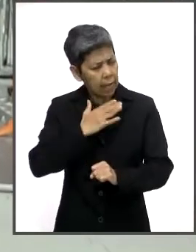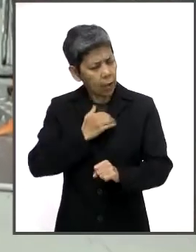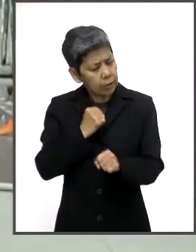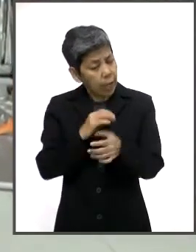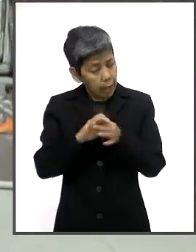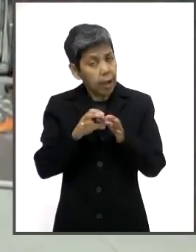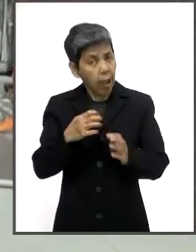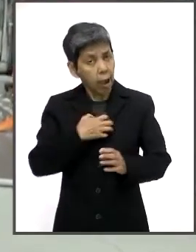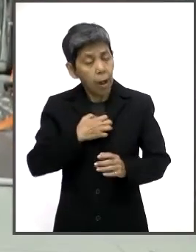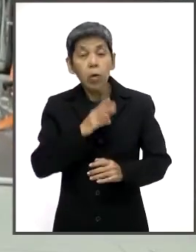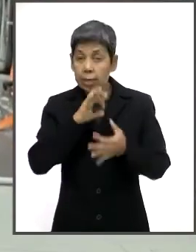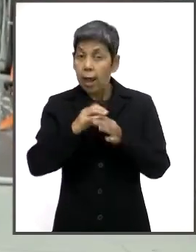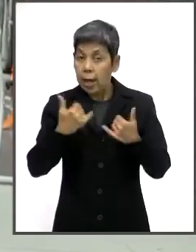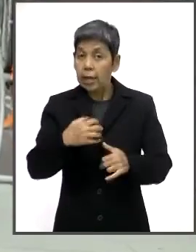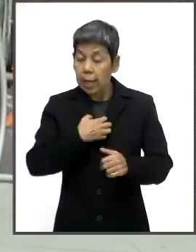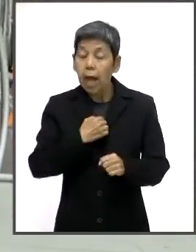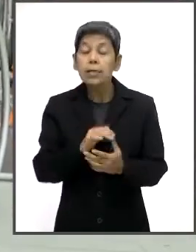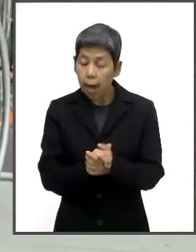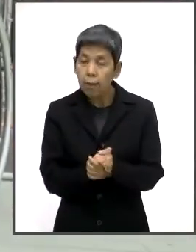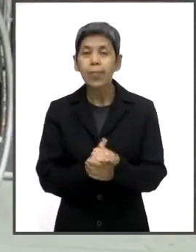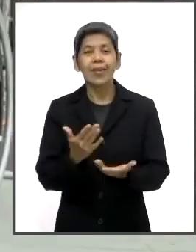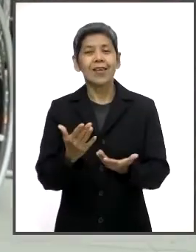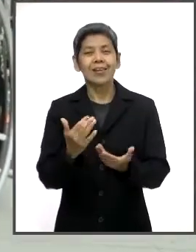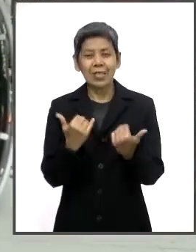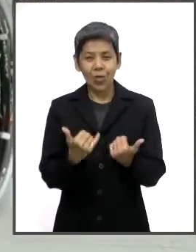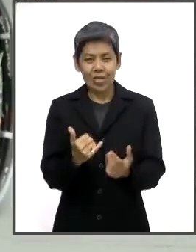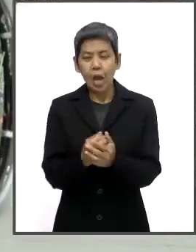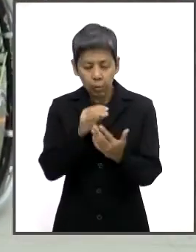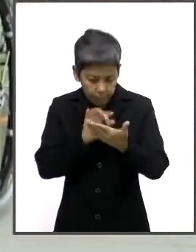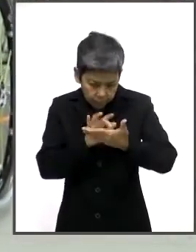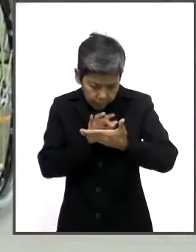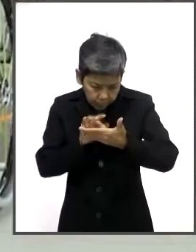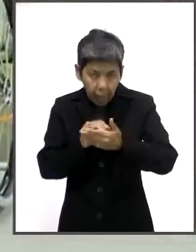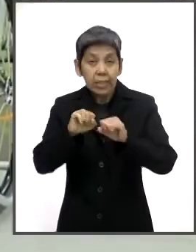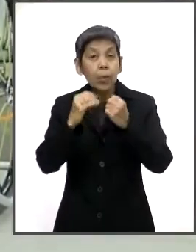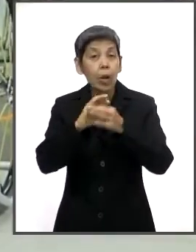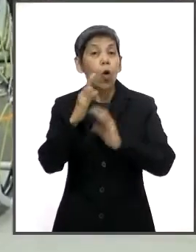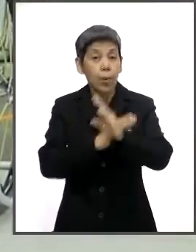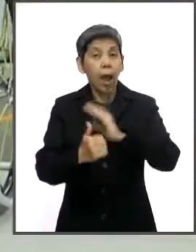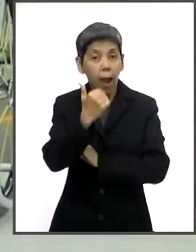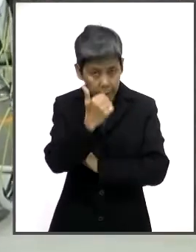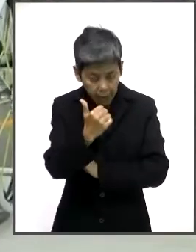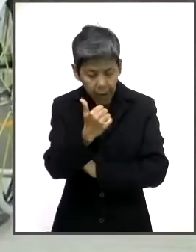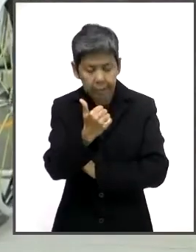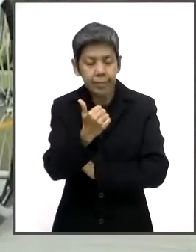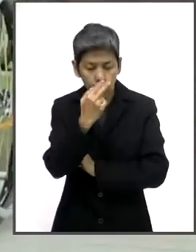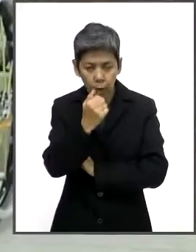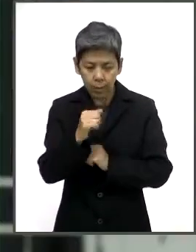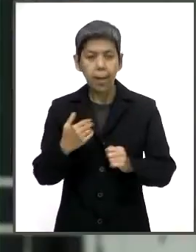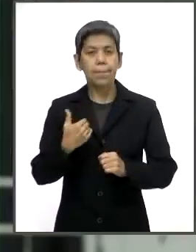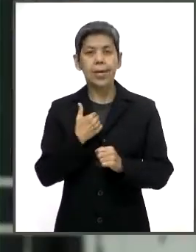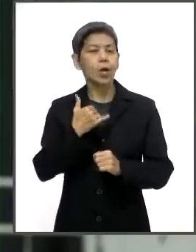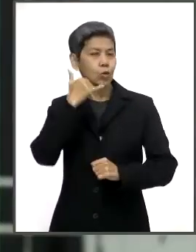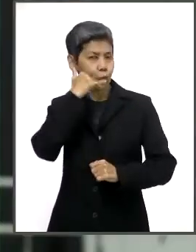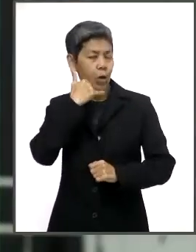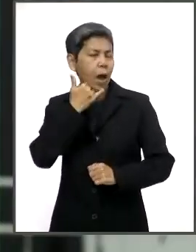องก่อนว่าอยากเล่นกีฬาไหมถ้าอยากเล่นกีฬาอะไรก็ตอนนี้เซิร์ชเข้าไปเลยนะคะสมาคมกีฬาคนพิการในภาพรวมราชสุพรรณก็จ